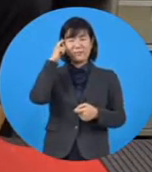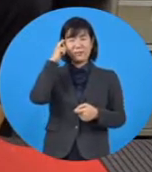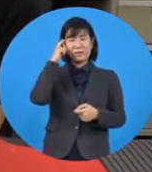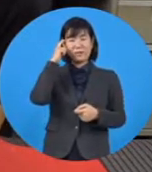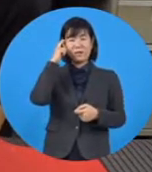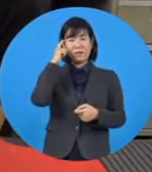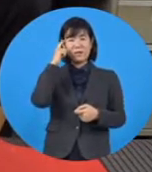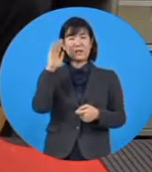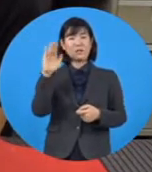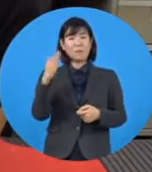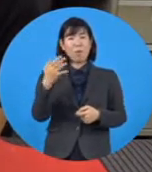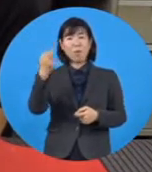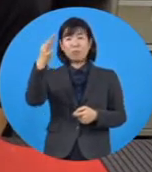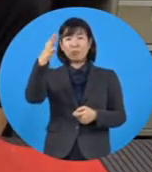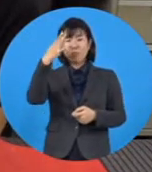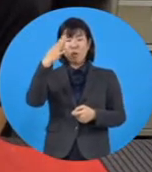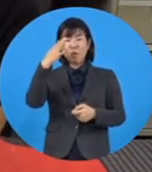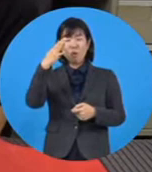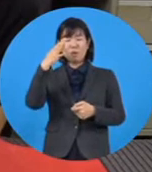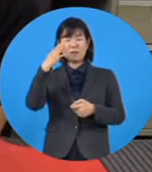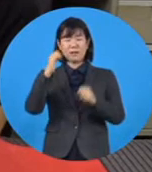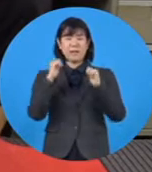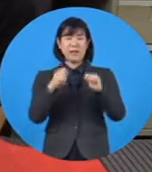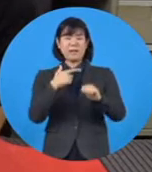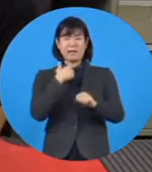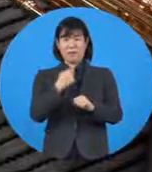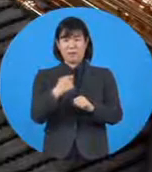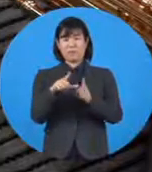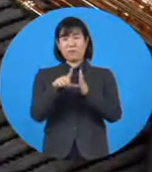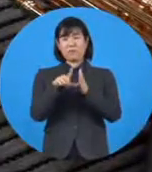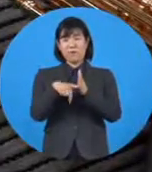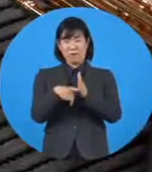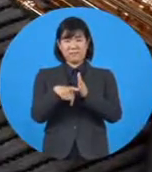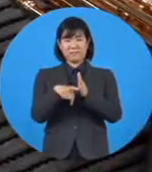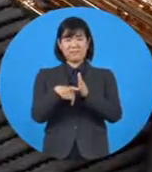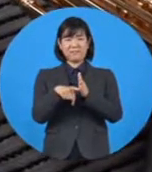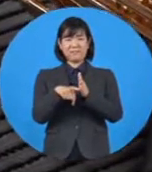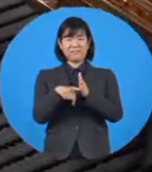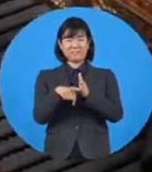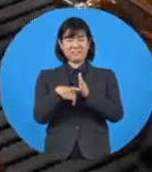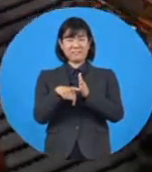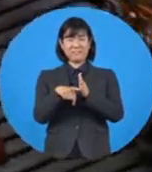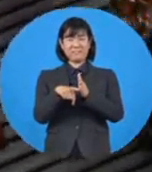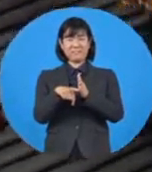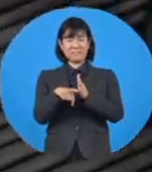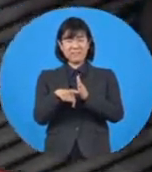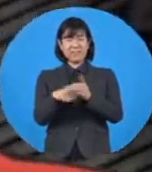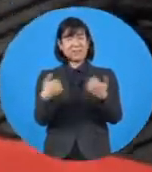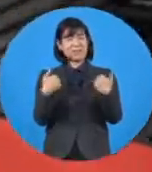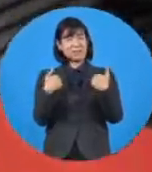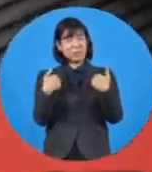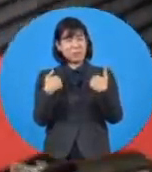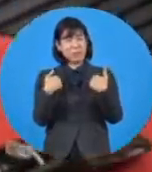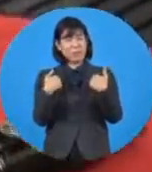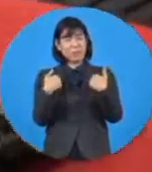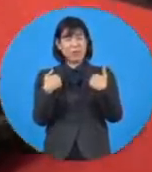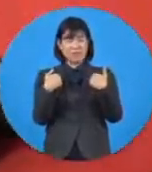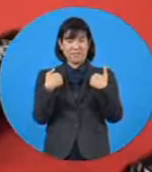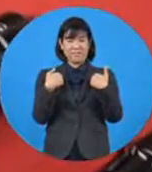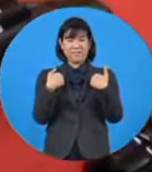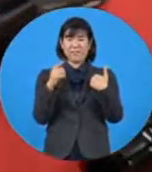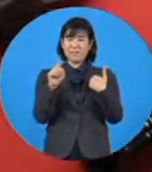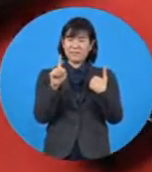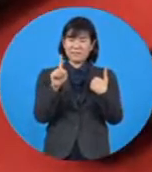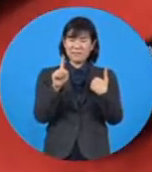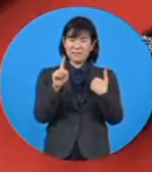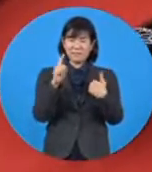けども、やはりもっともっと上手い人たち、プロの人たちが自分たちがこう目指すものを求めるには、